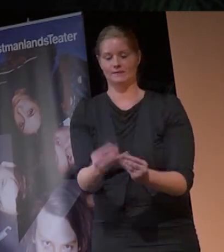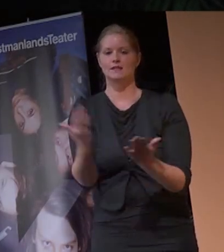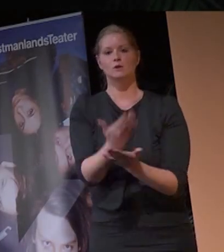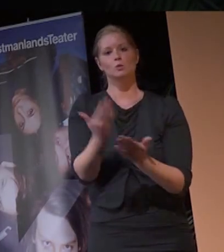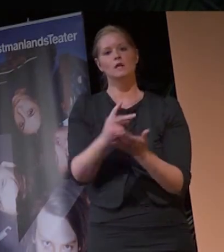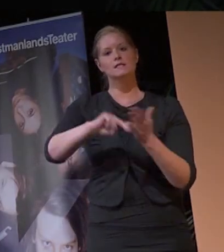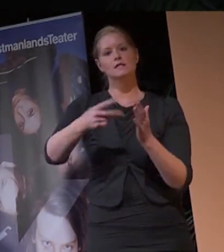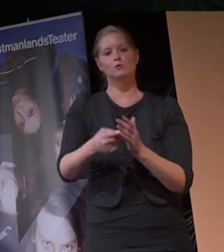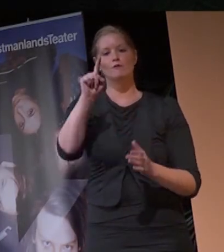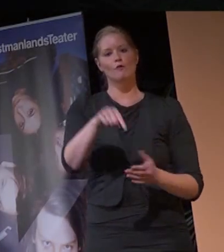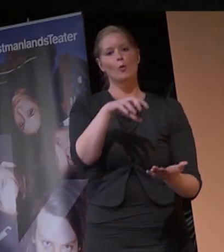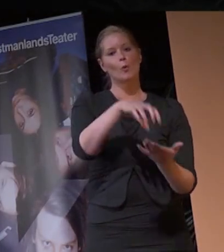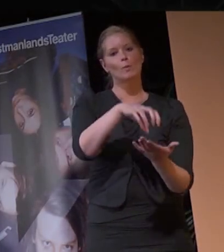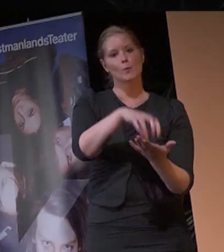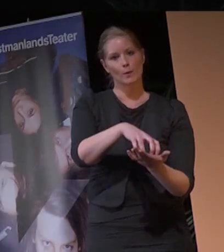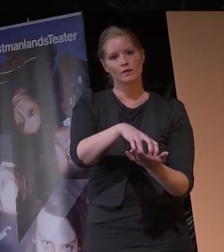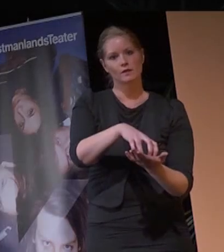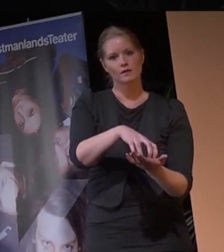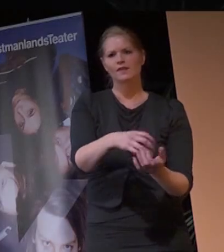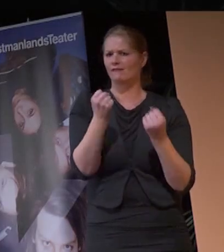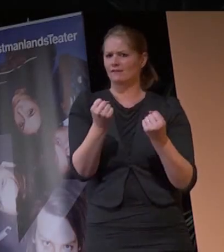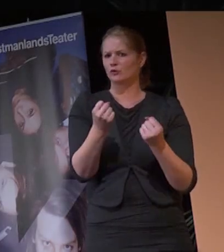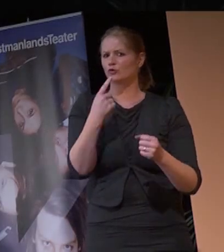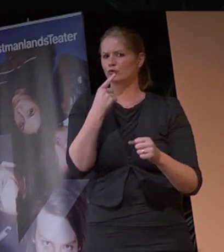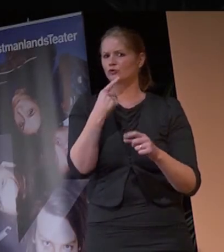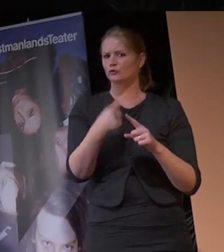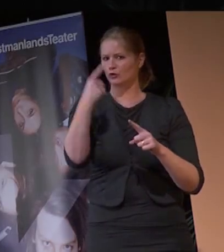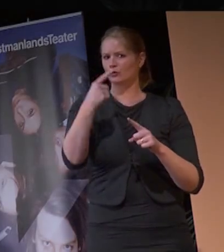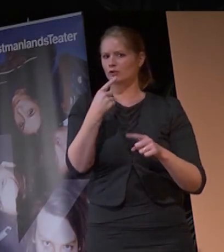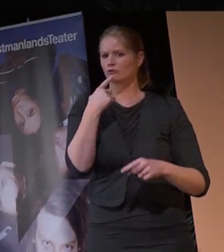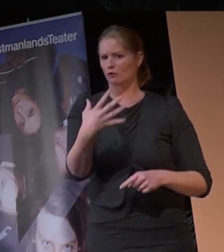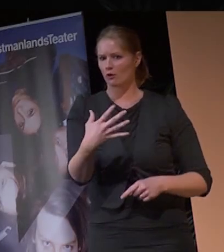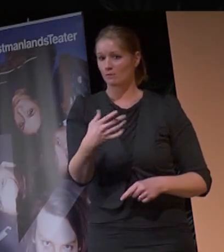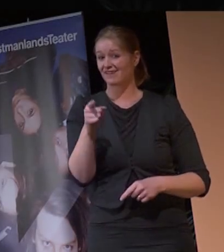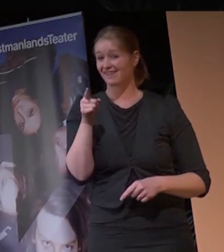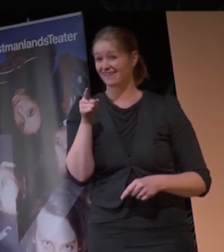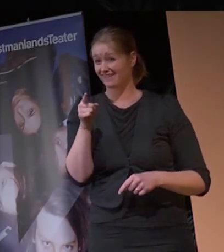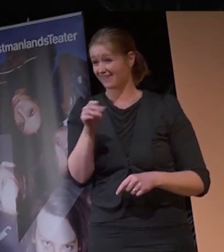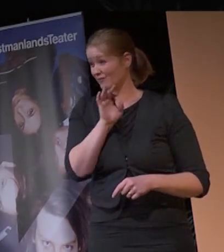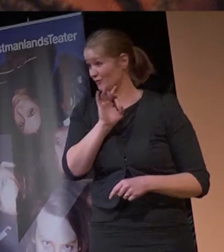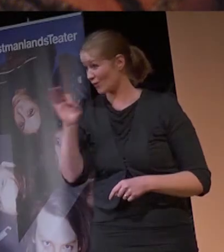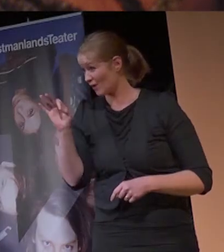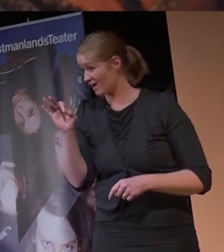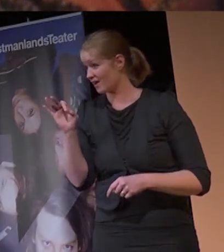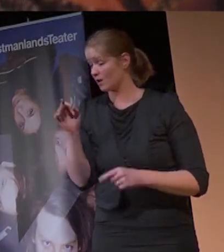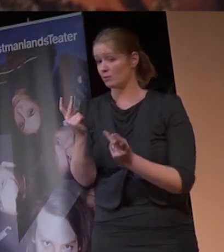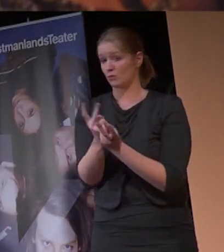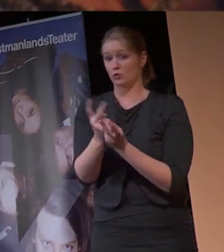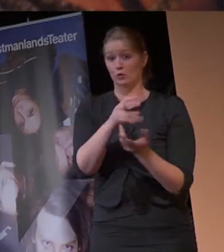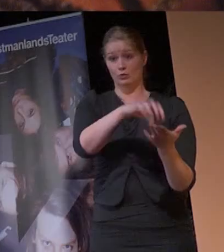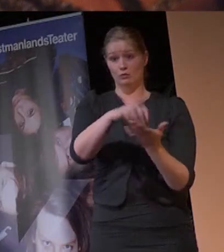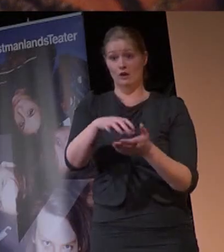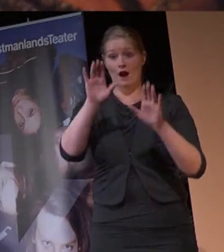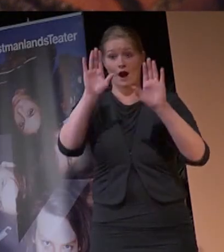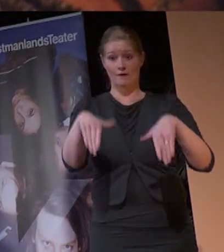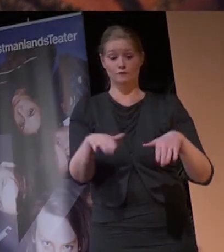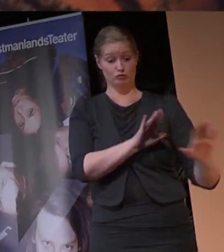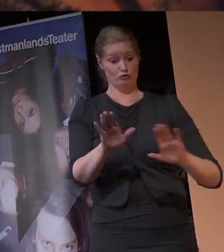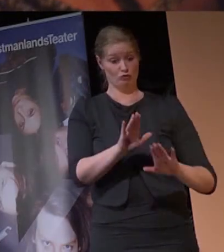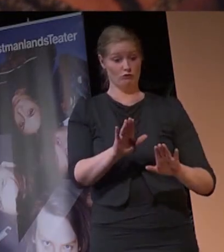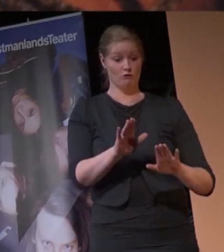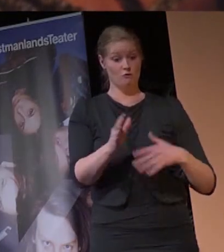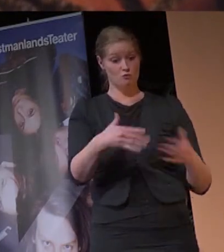kring statlig styrning av kulturskolan då? Vad ska det innebära? Vi ska inte ha en statlig styrning av kulturskolan.